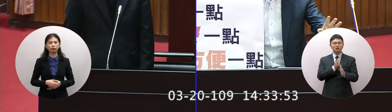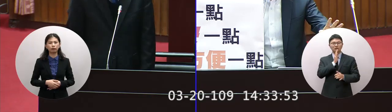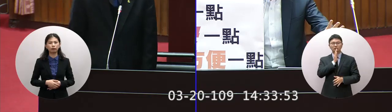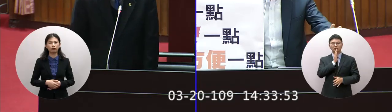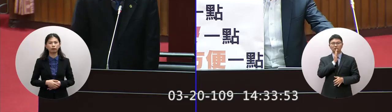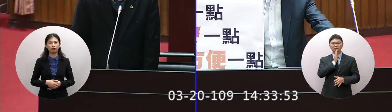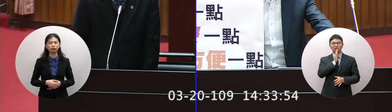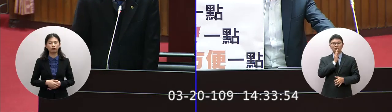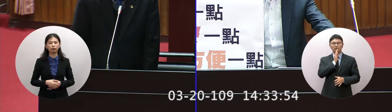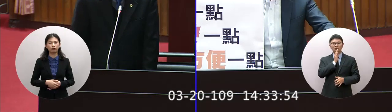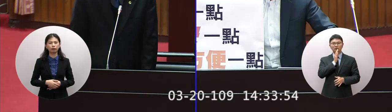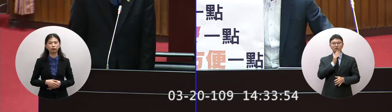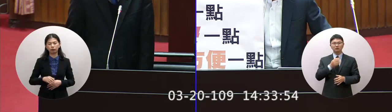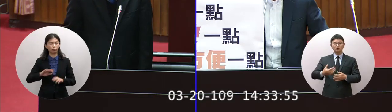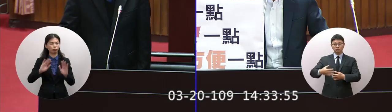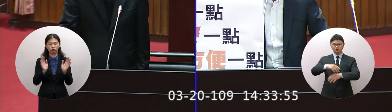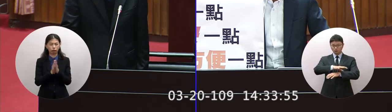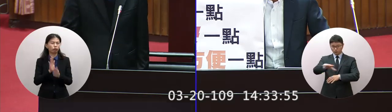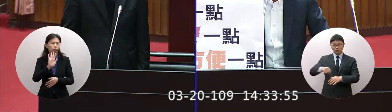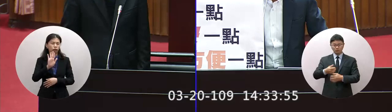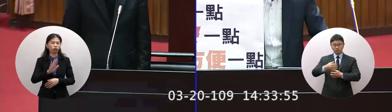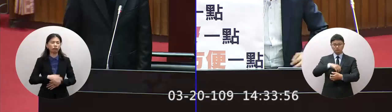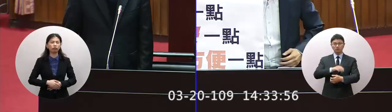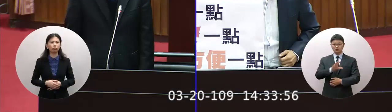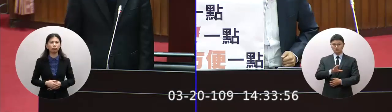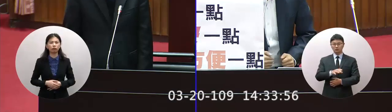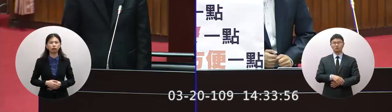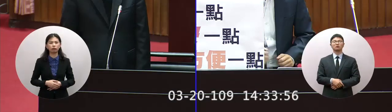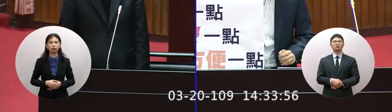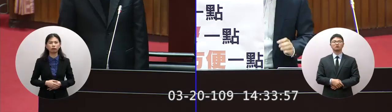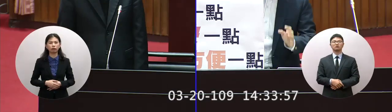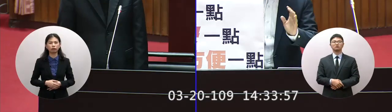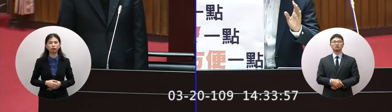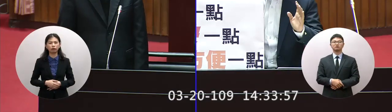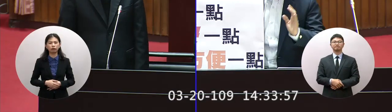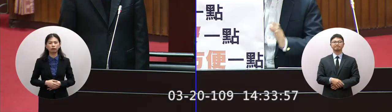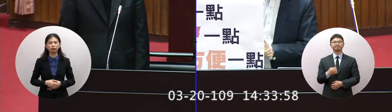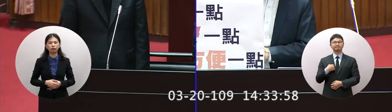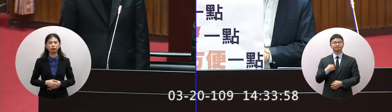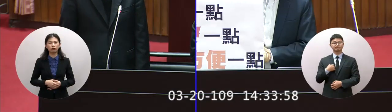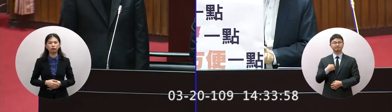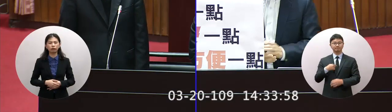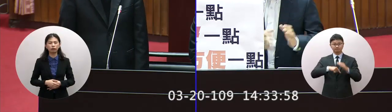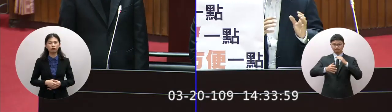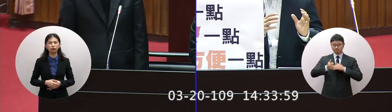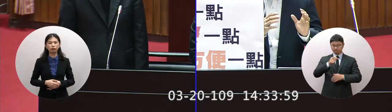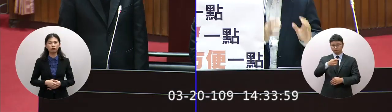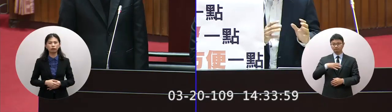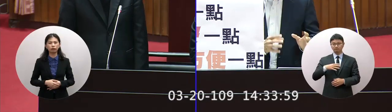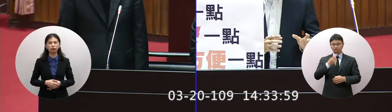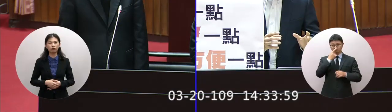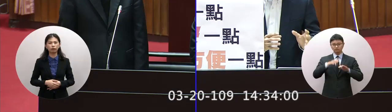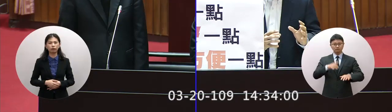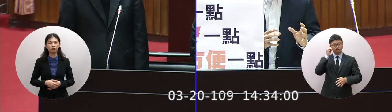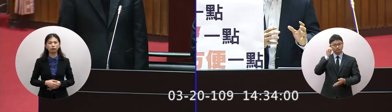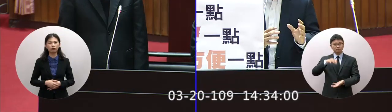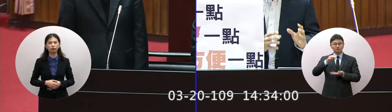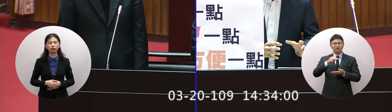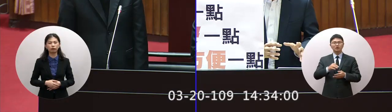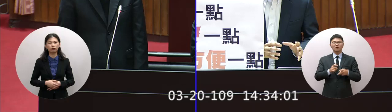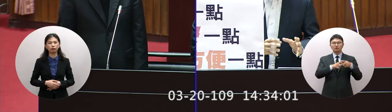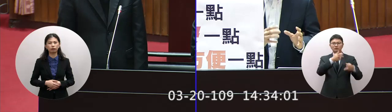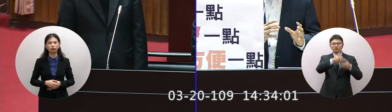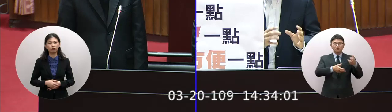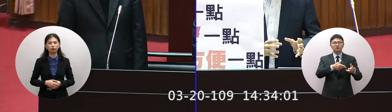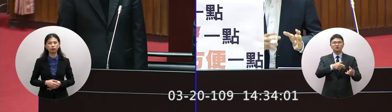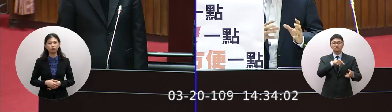括？ 包员都有， 都有吗？好，那我想请教这位院长，您了解我讲的意思了吼？口罩工厂是民间的口